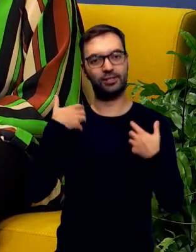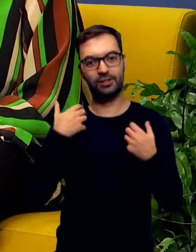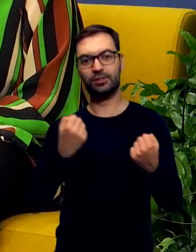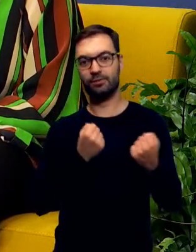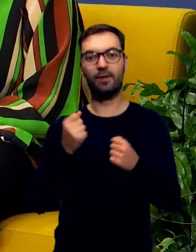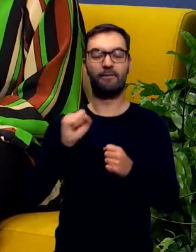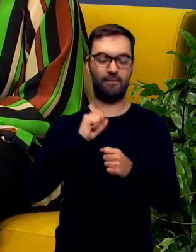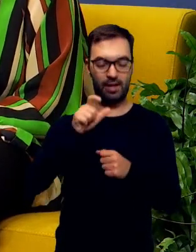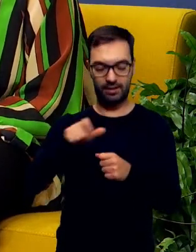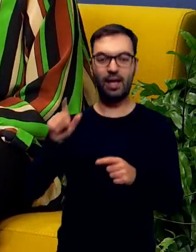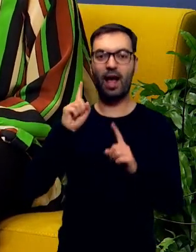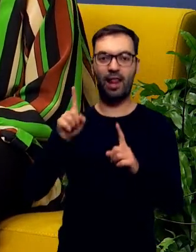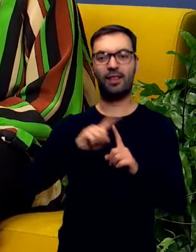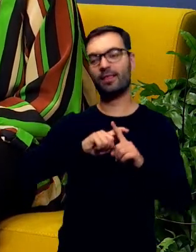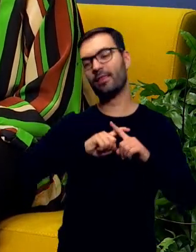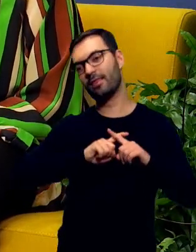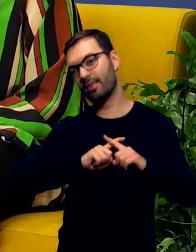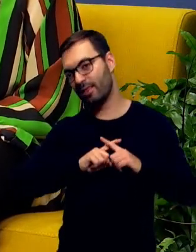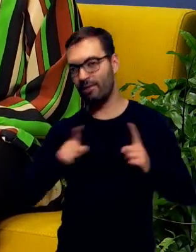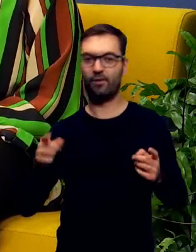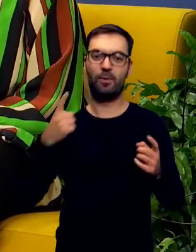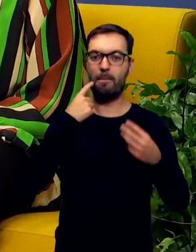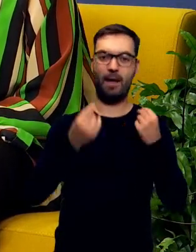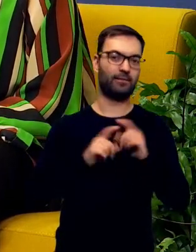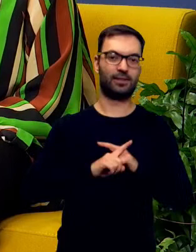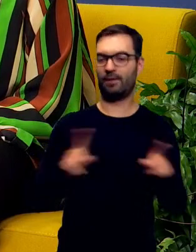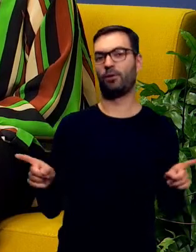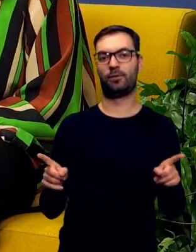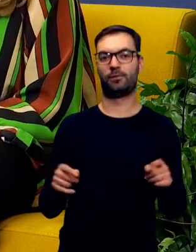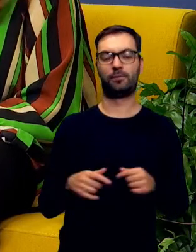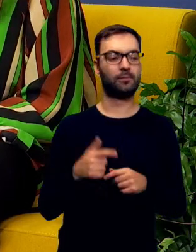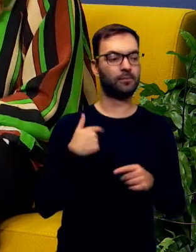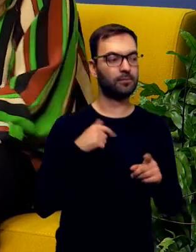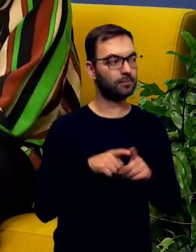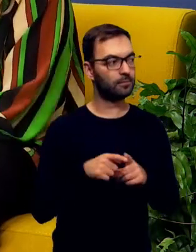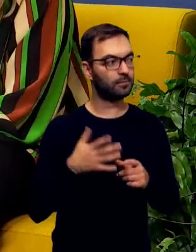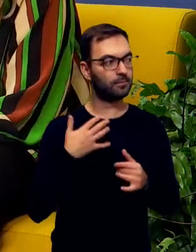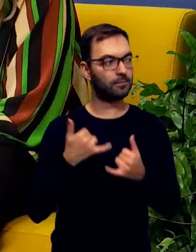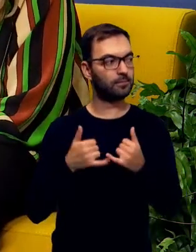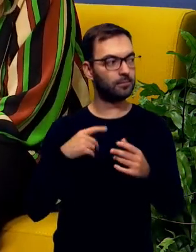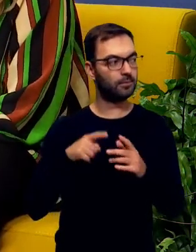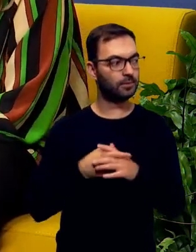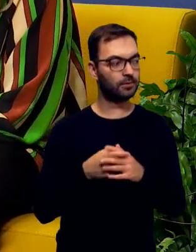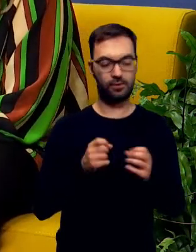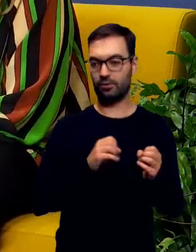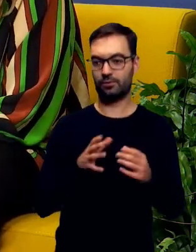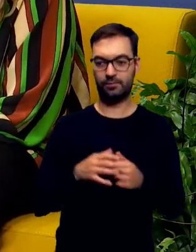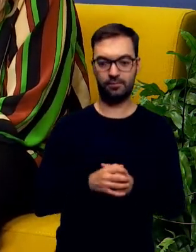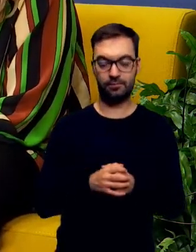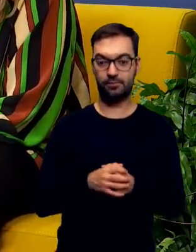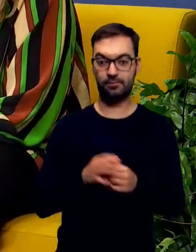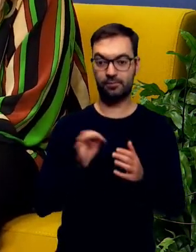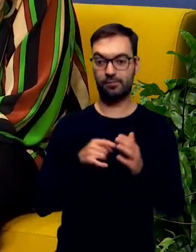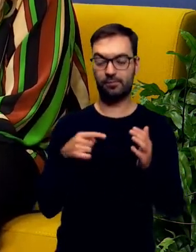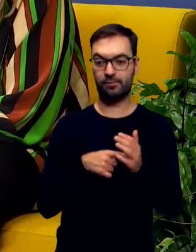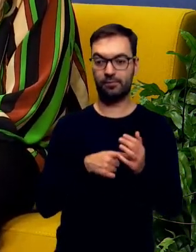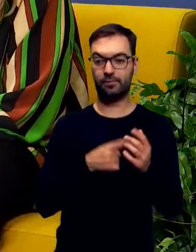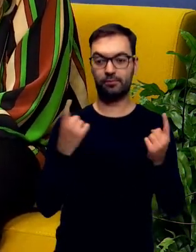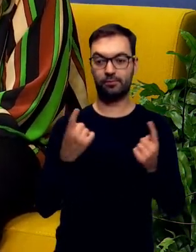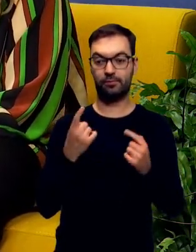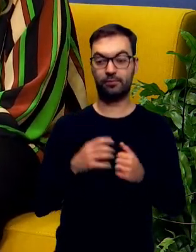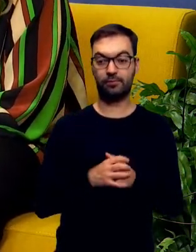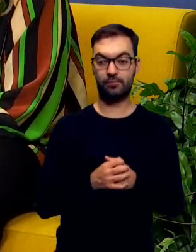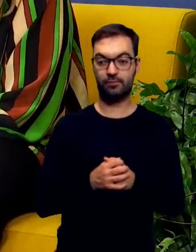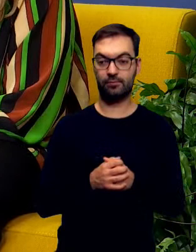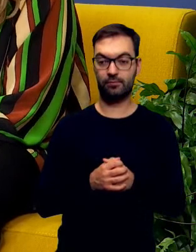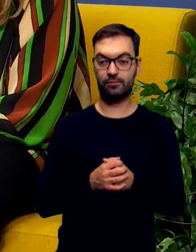świetnie, że tacy ludzie są, ale nie wolno tym szafować. Mhm. Że mi się wydaje, jeśli mogę się wtrącić tutaj w tym punkcie, to